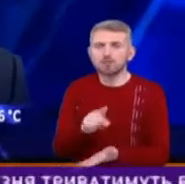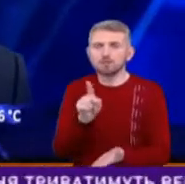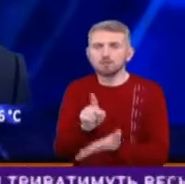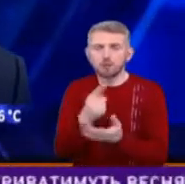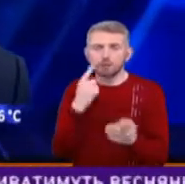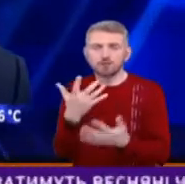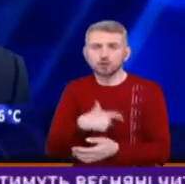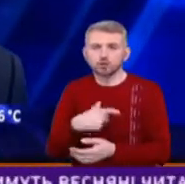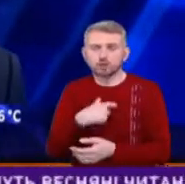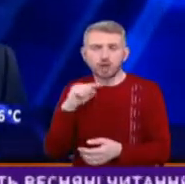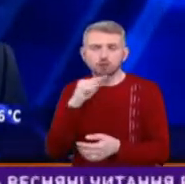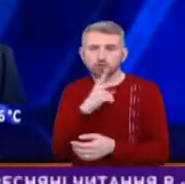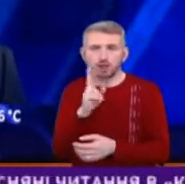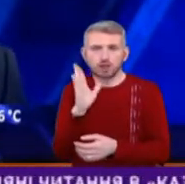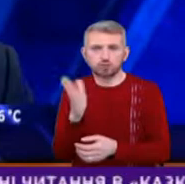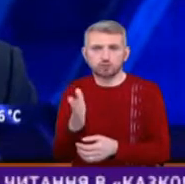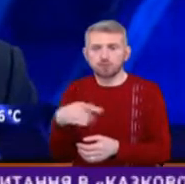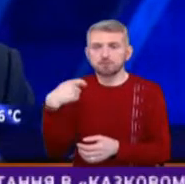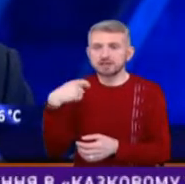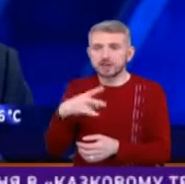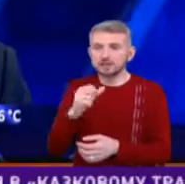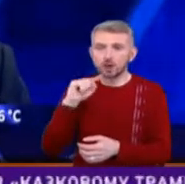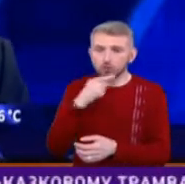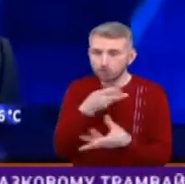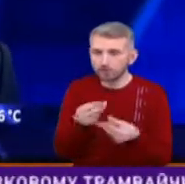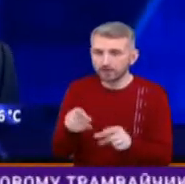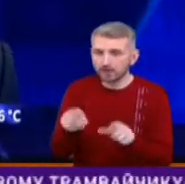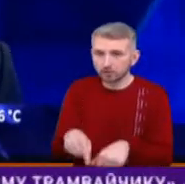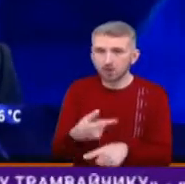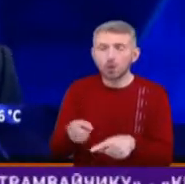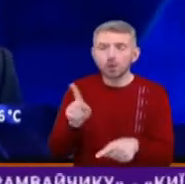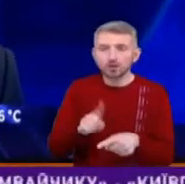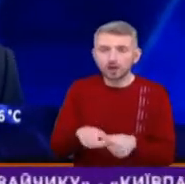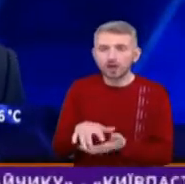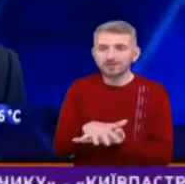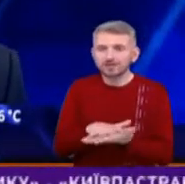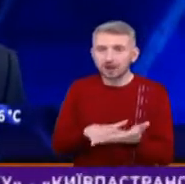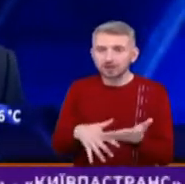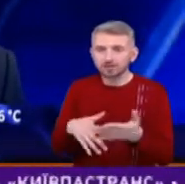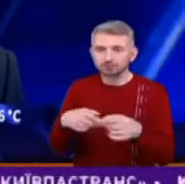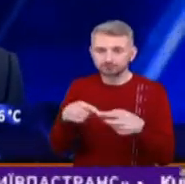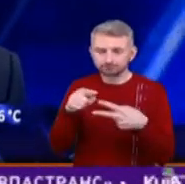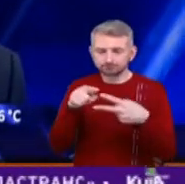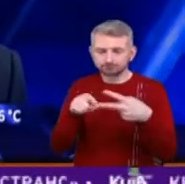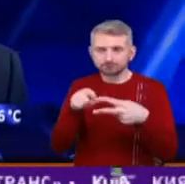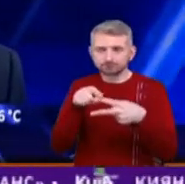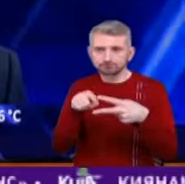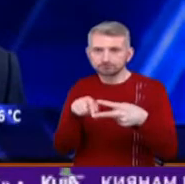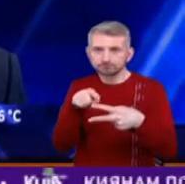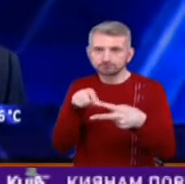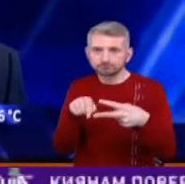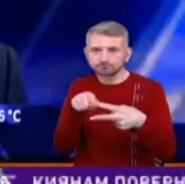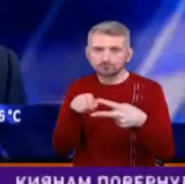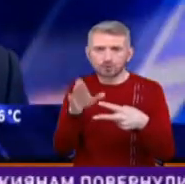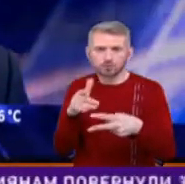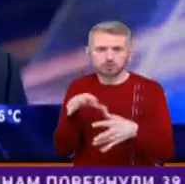уявляти собі, яка економіка буде, бо президент і на економіку впливає. От далі визначення між цими 2 прізвищами, там буде включатися дуже багато